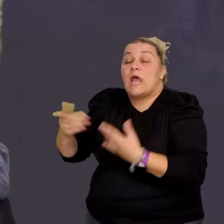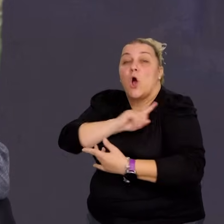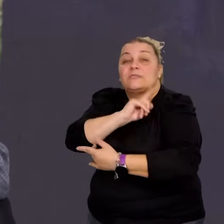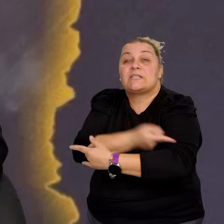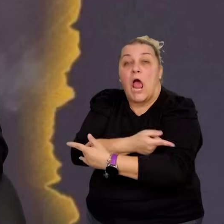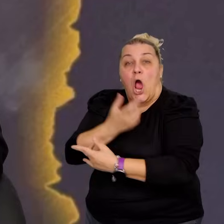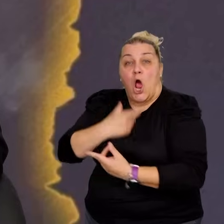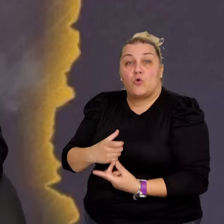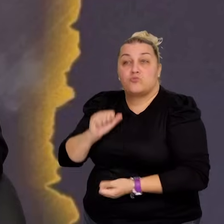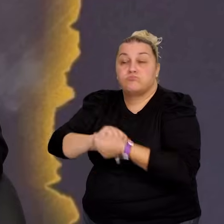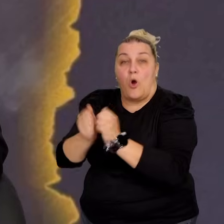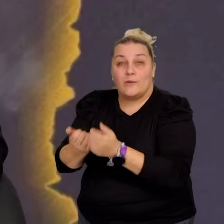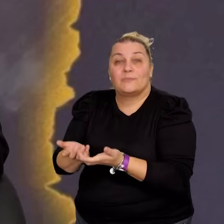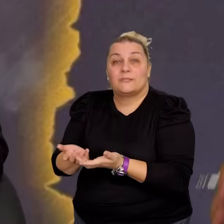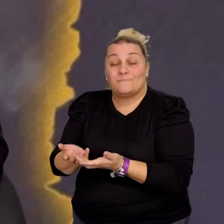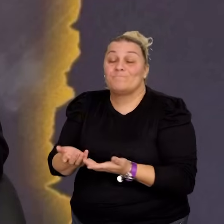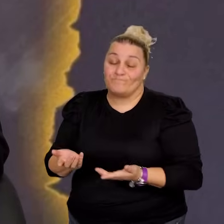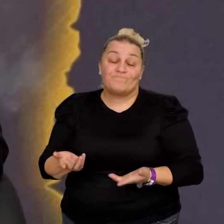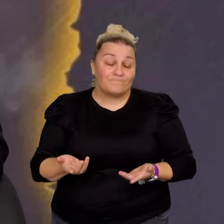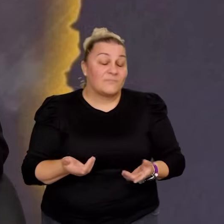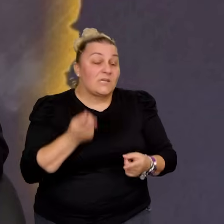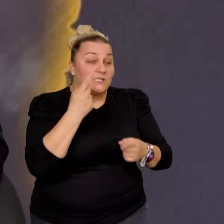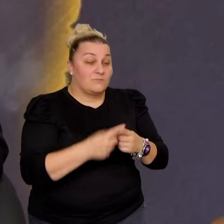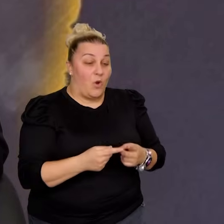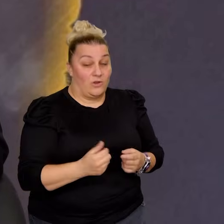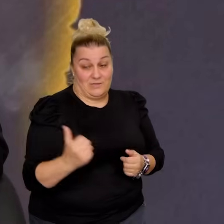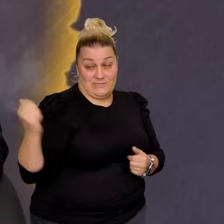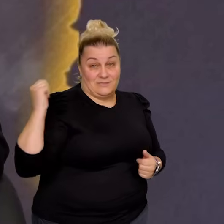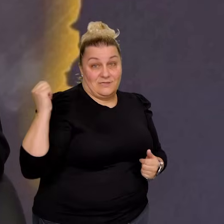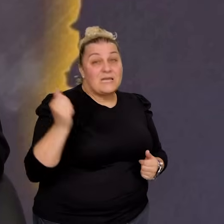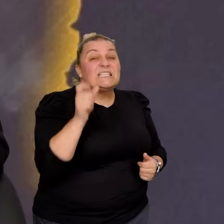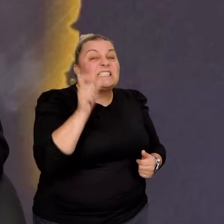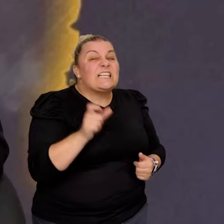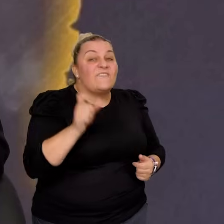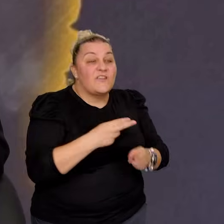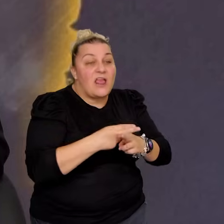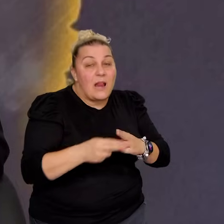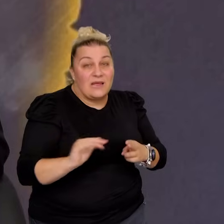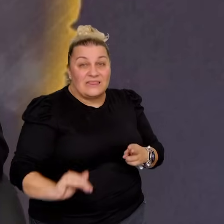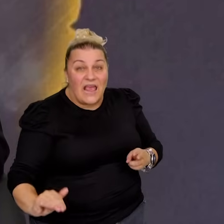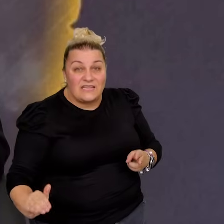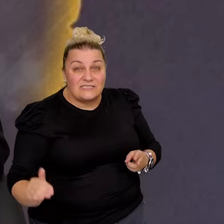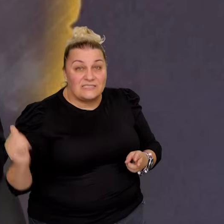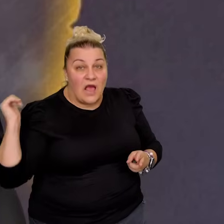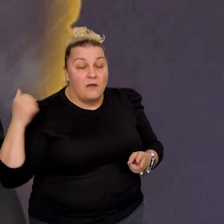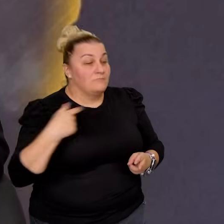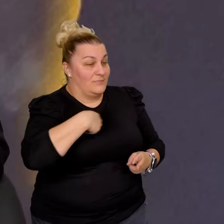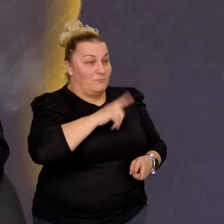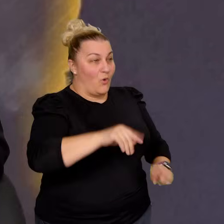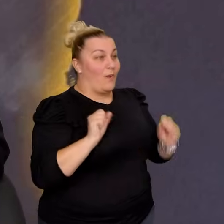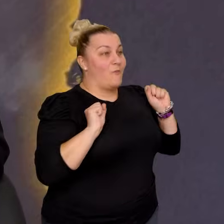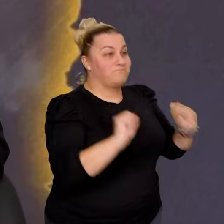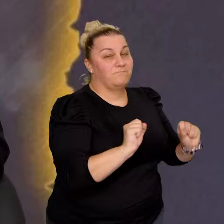kajem, ti civili iza nas, te obitelji, ta djeca, jer vi u Vukovaru jednostavno, ne znam, krajem 9.